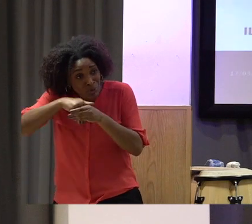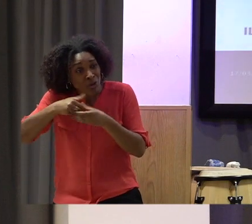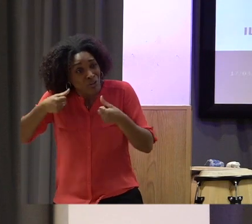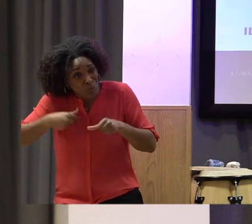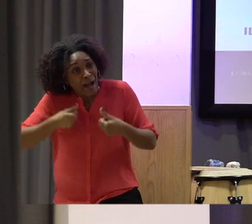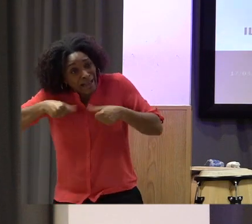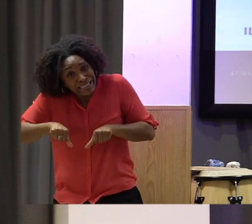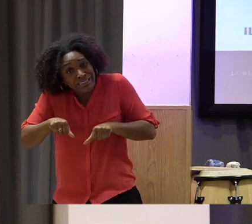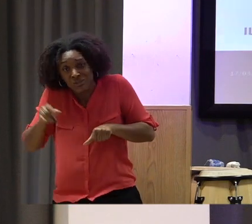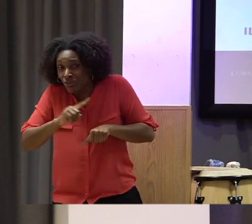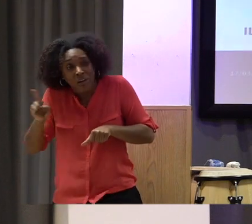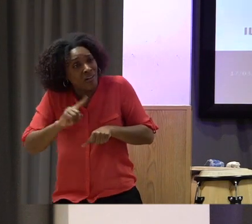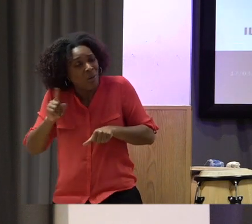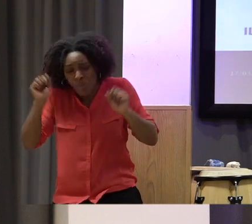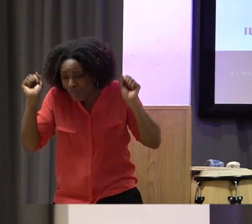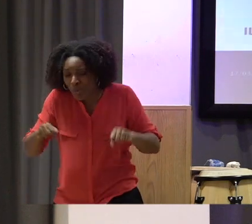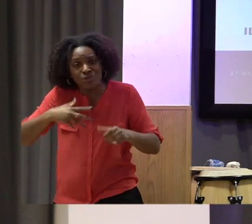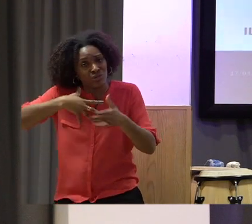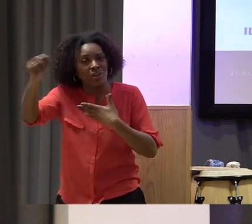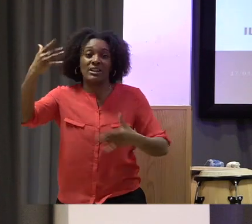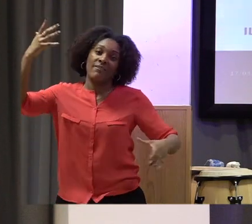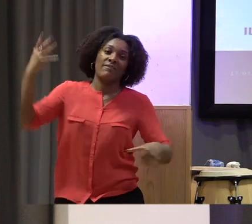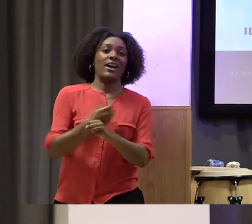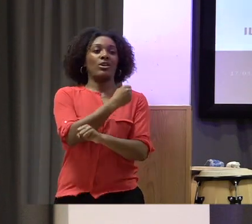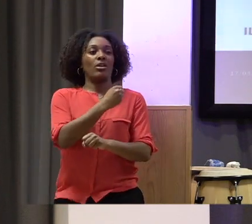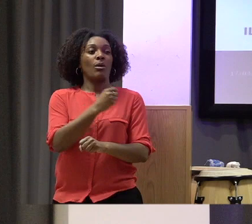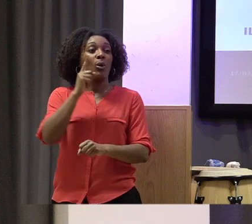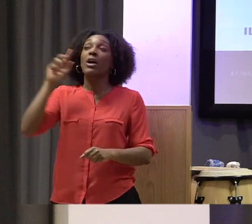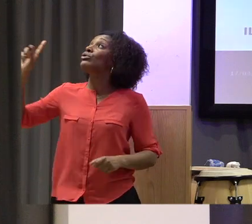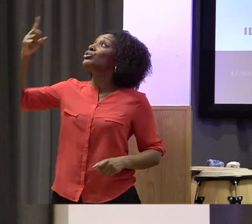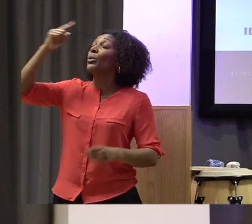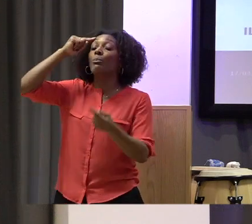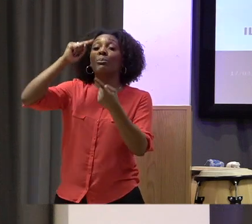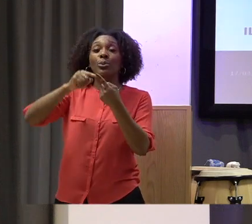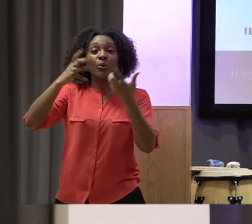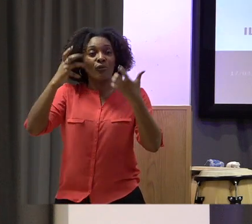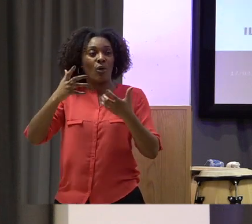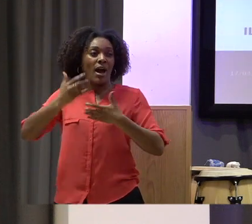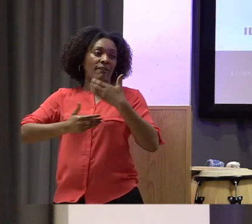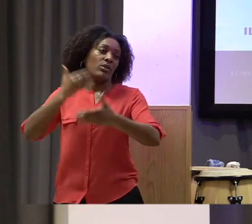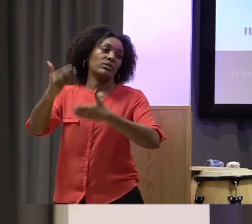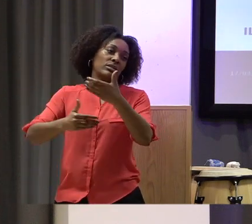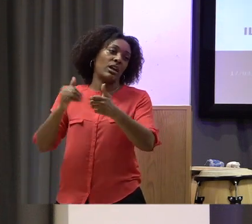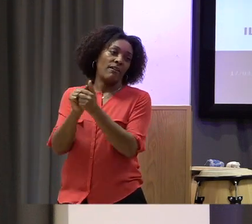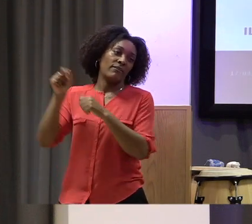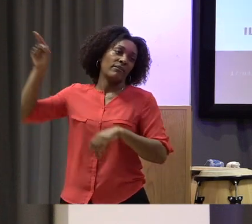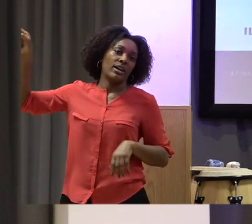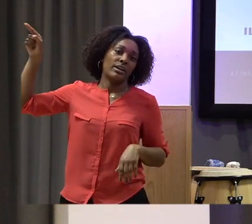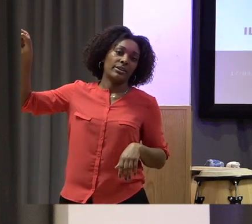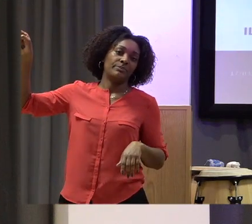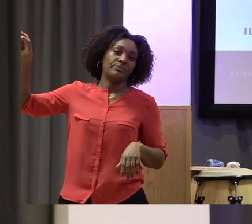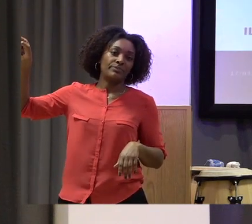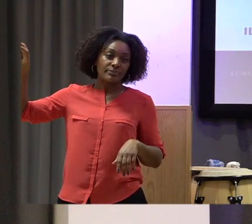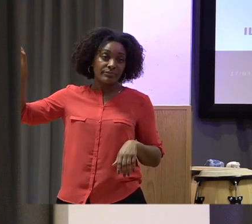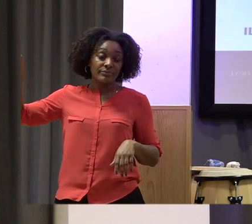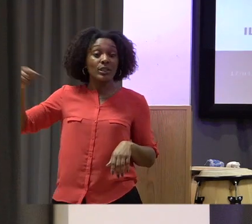sortir. On peut sortir vainqueur parce que le but de Dieu, c'est que nous puissions aller plus loin avec lui. Quand je préparais ce